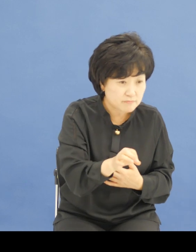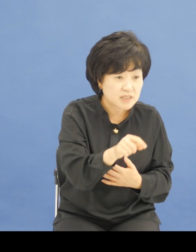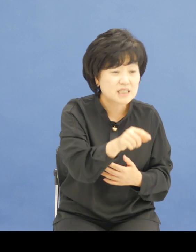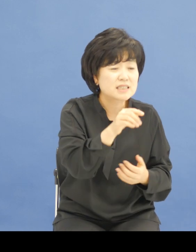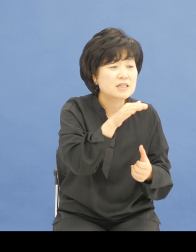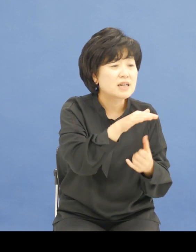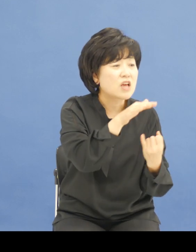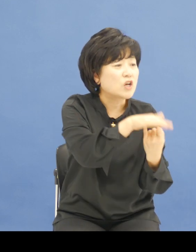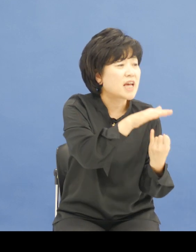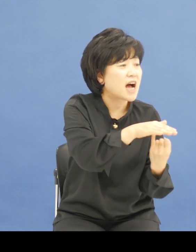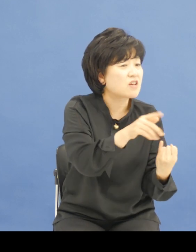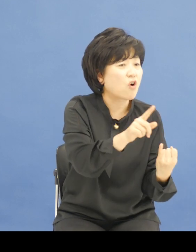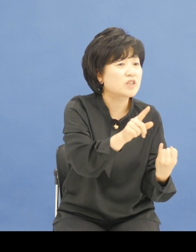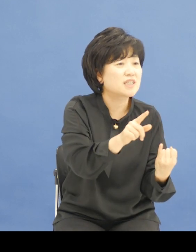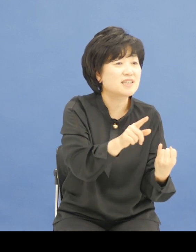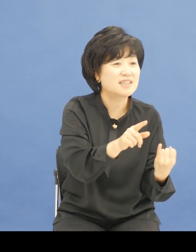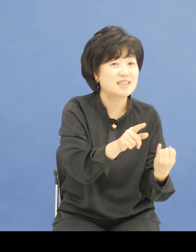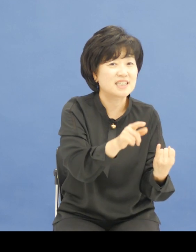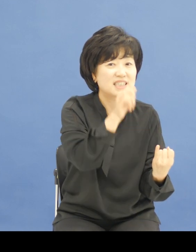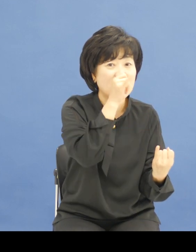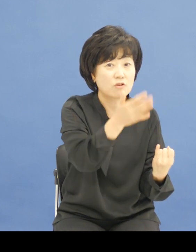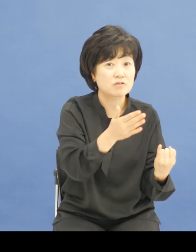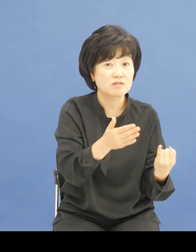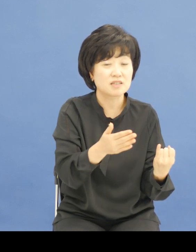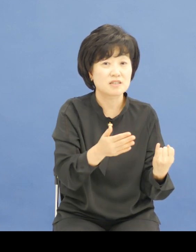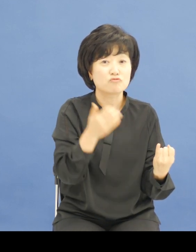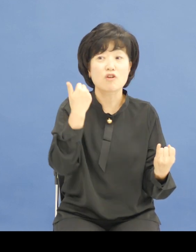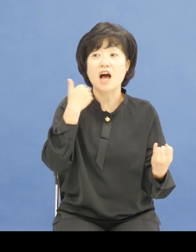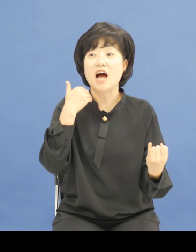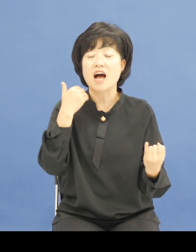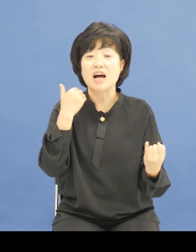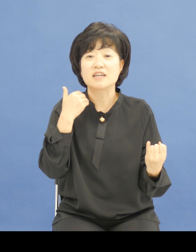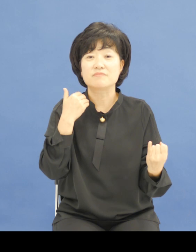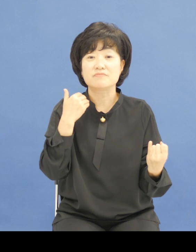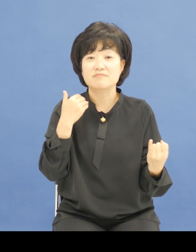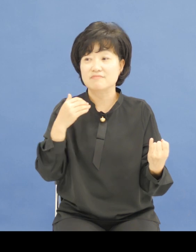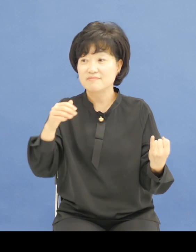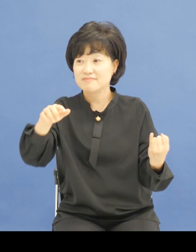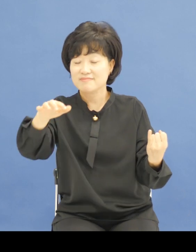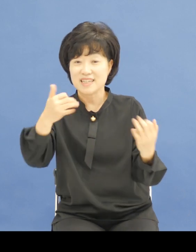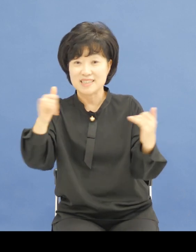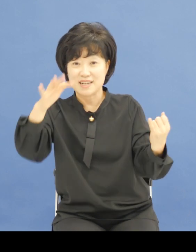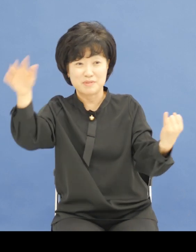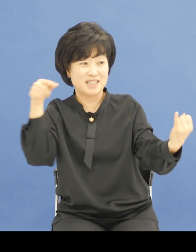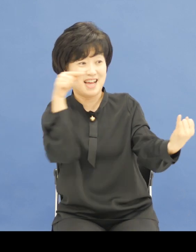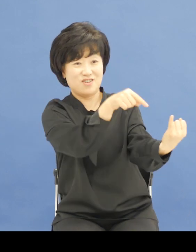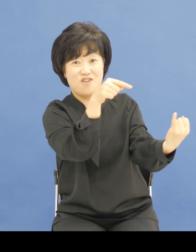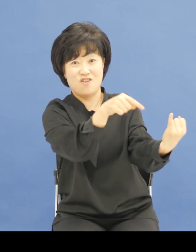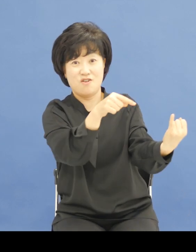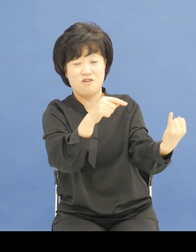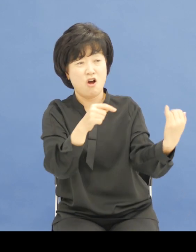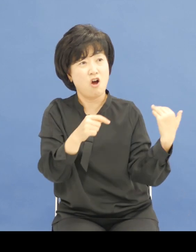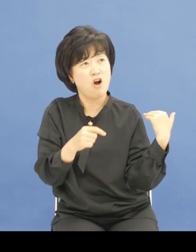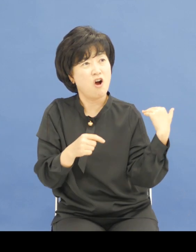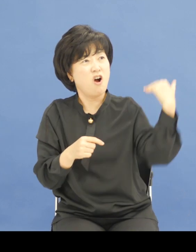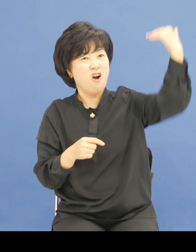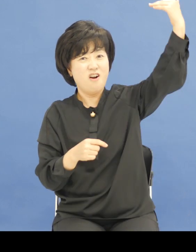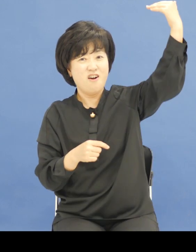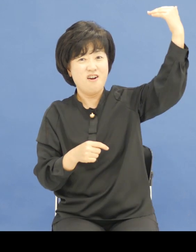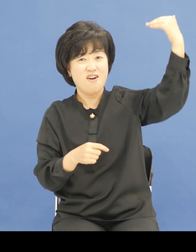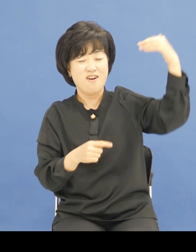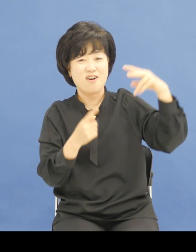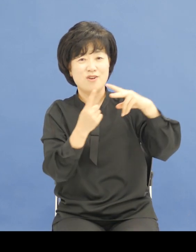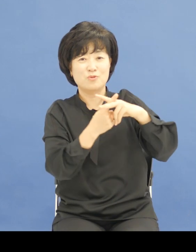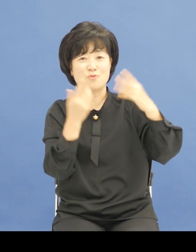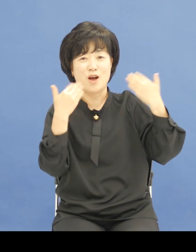네네. 그러냐고. 그 누구냐고 하니까 사람들이 다 쟤라고. 근데 키가 훌쩍 커서 벌써